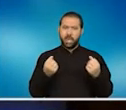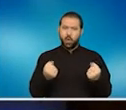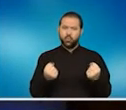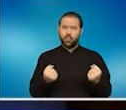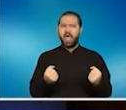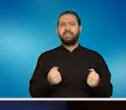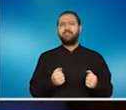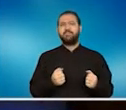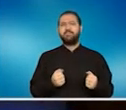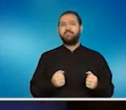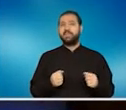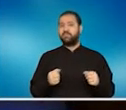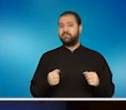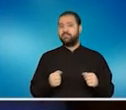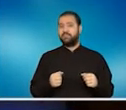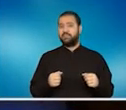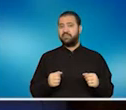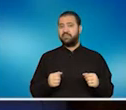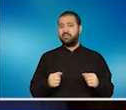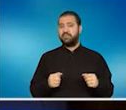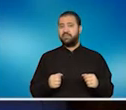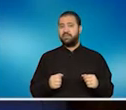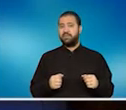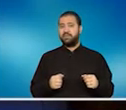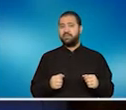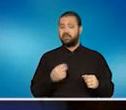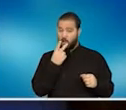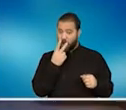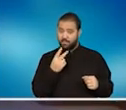temeinicite, și deja la urmași s-a observat o